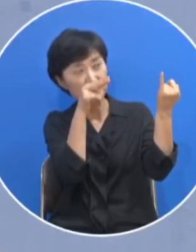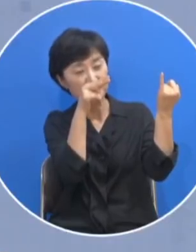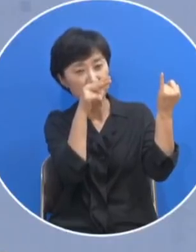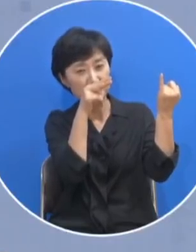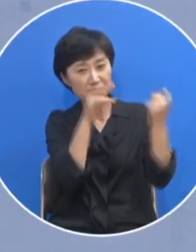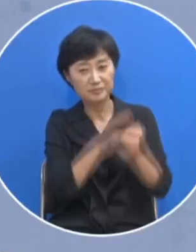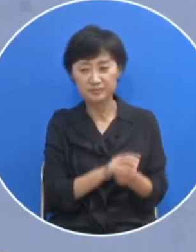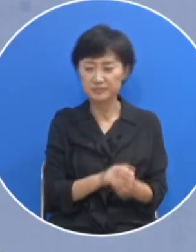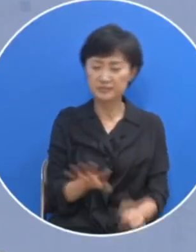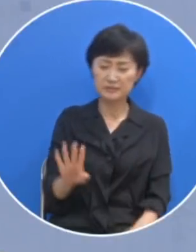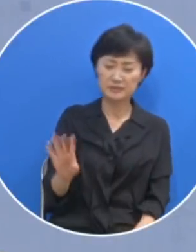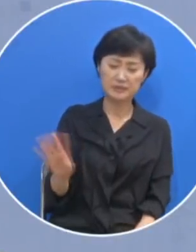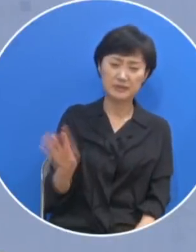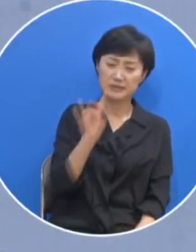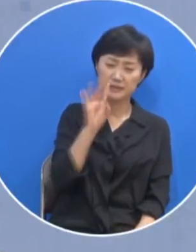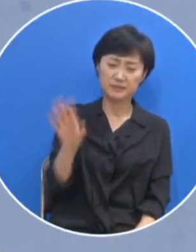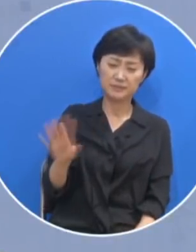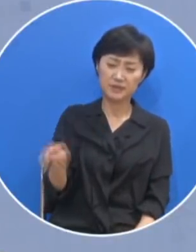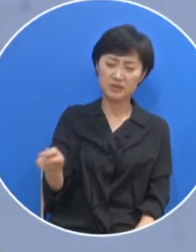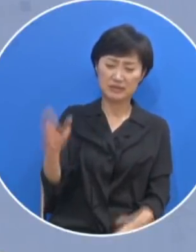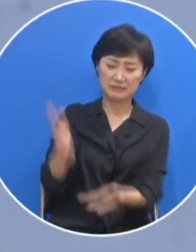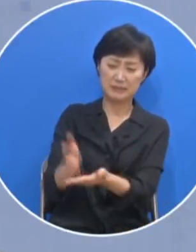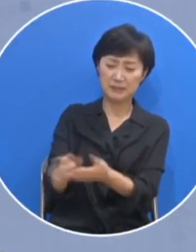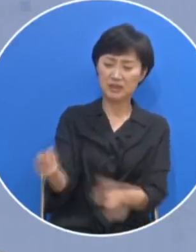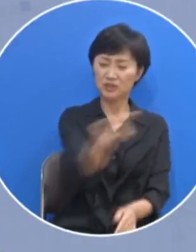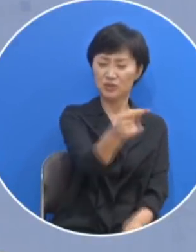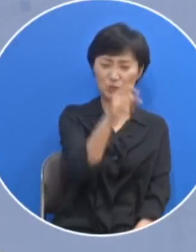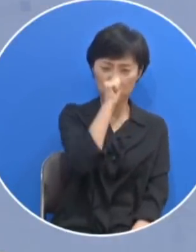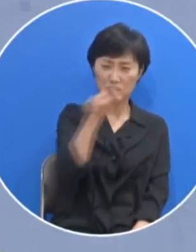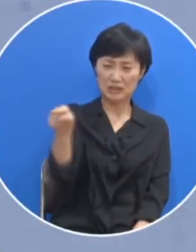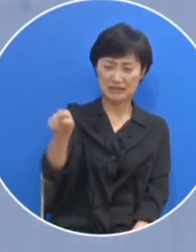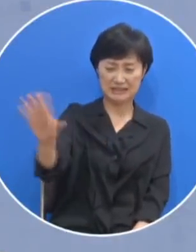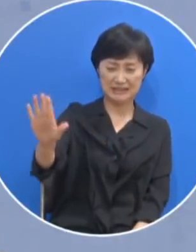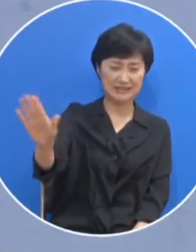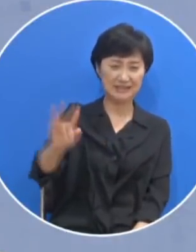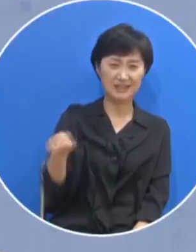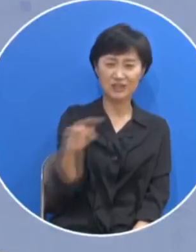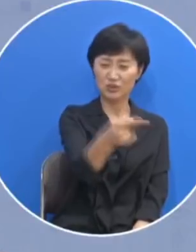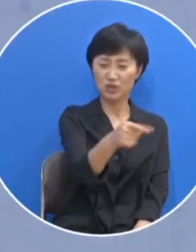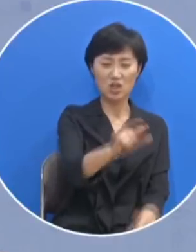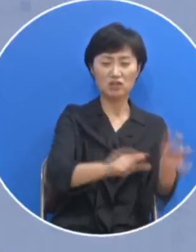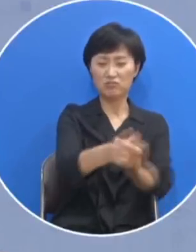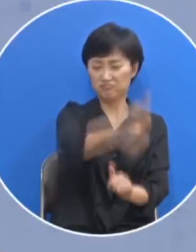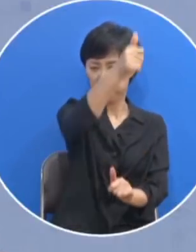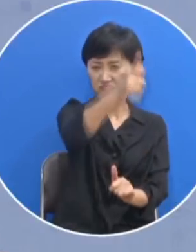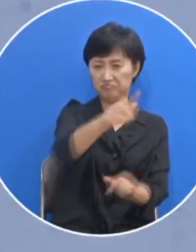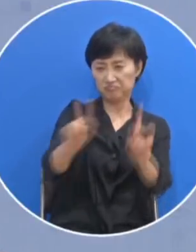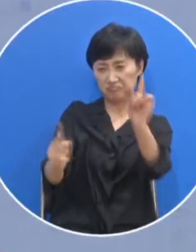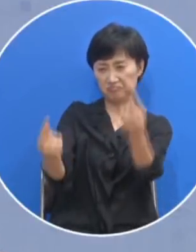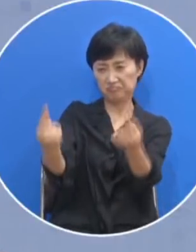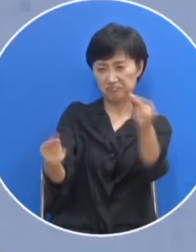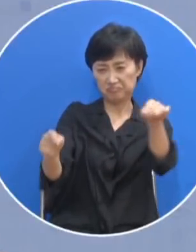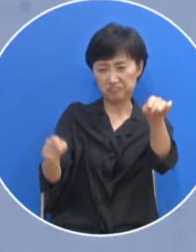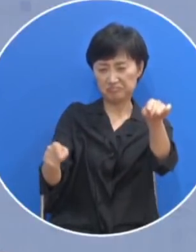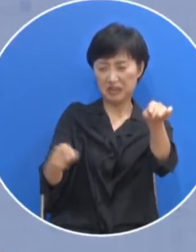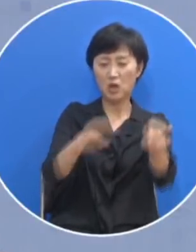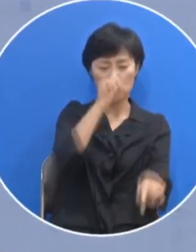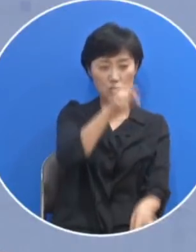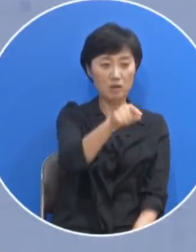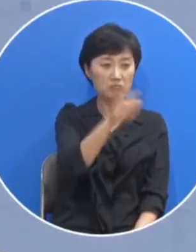다음에 업무 시작 전 으로 땅굴을 작성해요 해마다 요시 캠핑을 하다 보내고 안에는 c 캠핑 양아들 핑크입니다 용어는